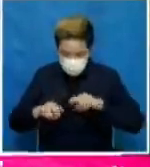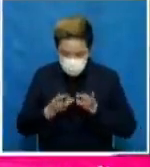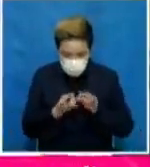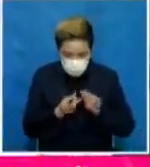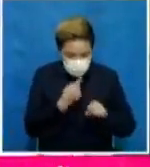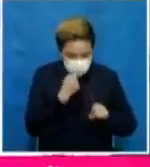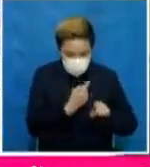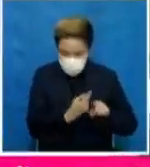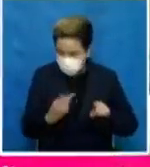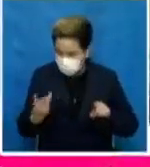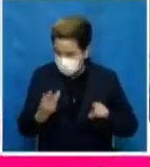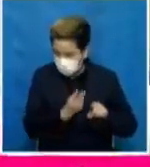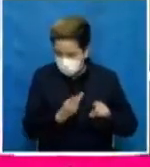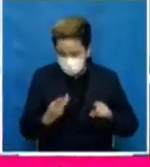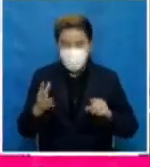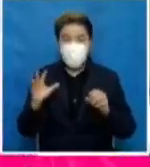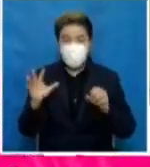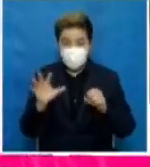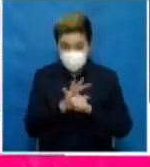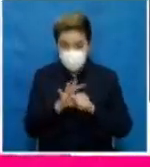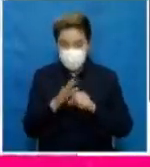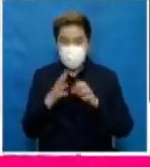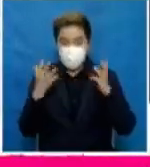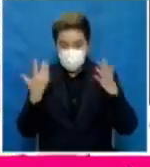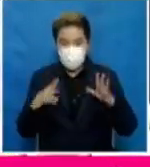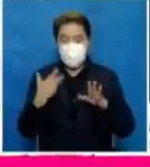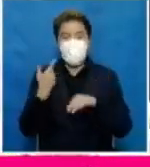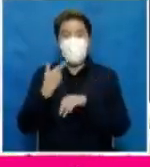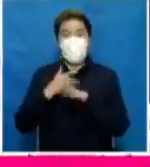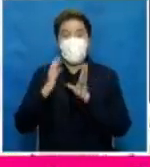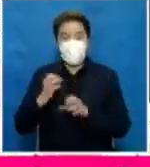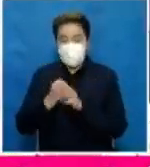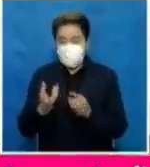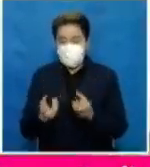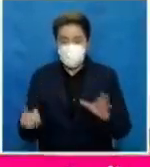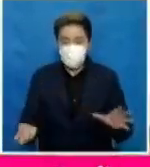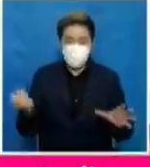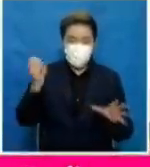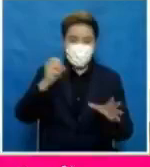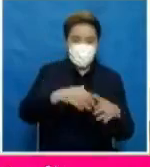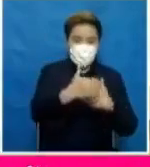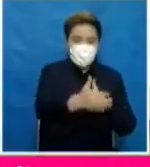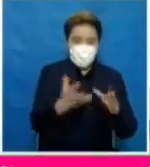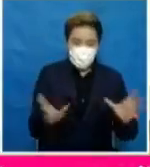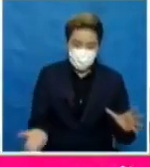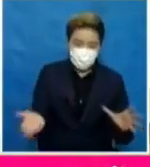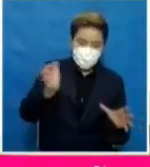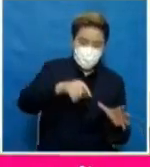ขครบถ้วนเมื่อทำการตรวจสอบเรียบร้อยแล้วพนักงานจะนำลูกบอลดังกล่าวบรรจุลงในก